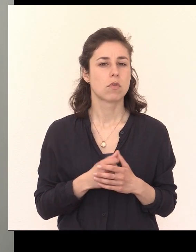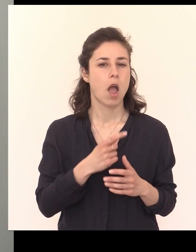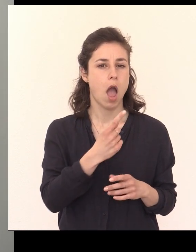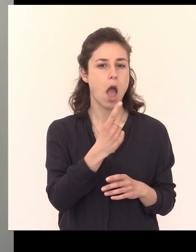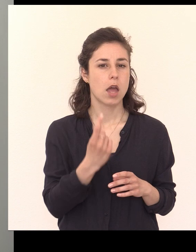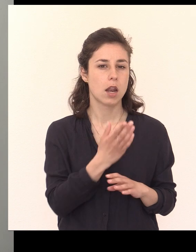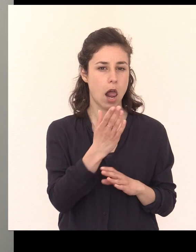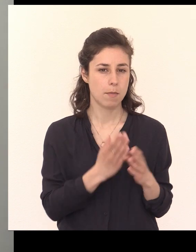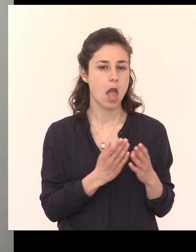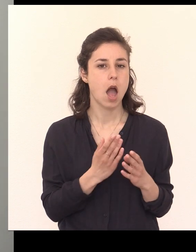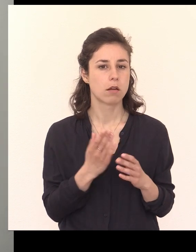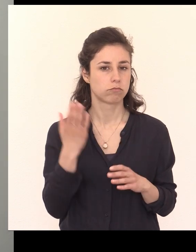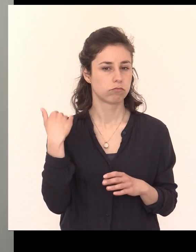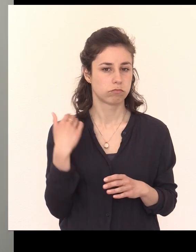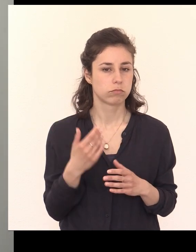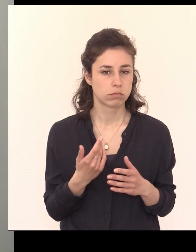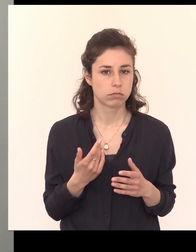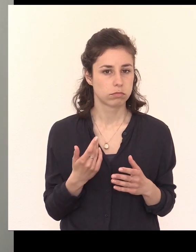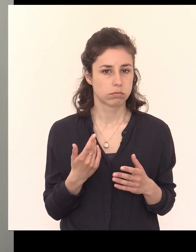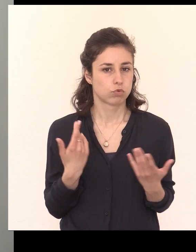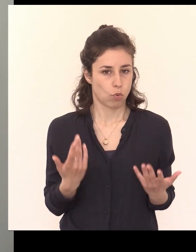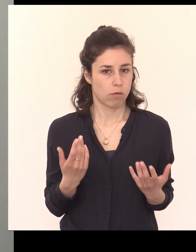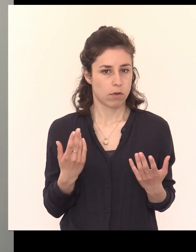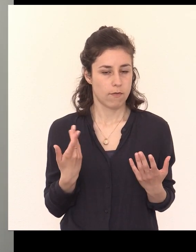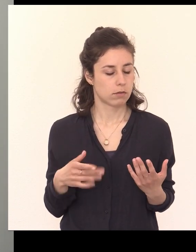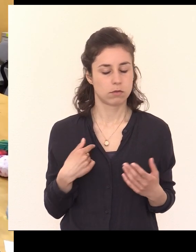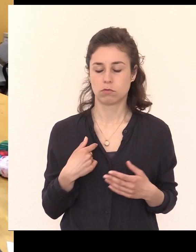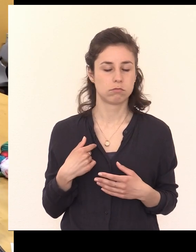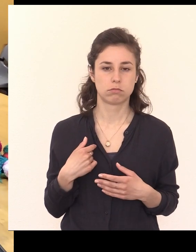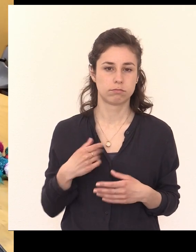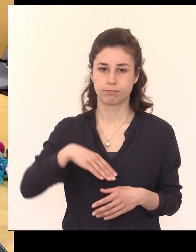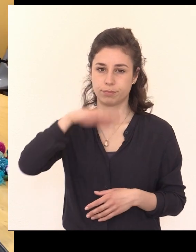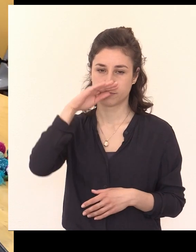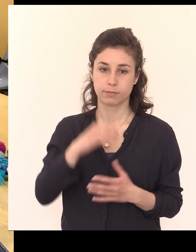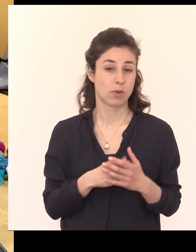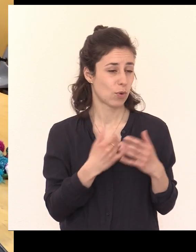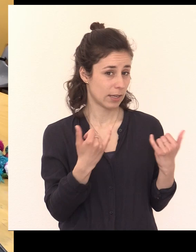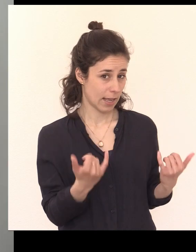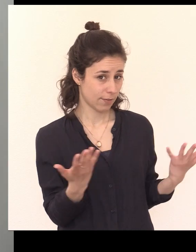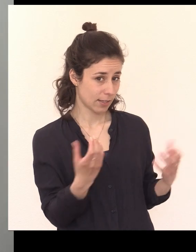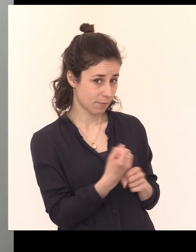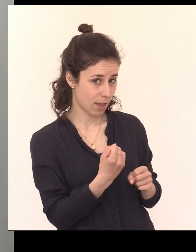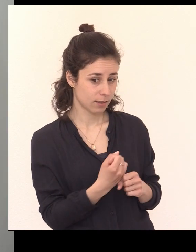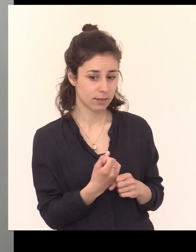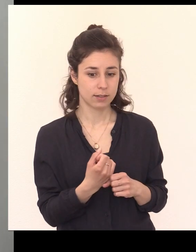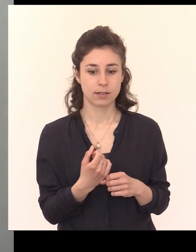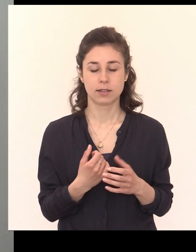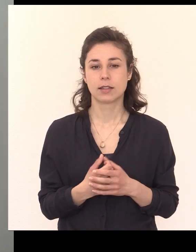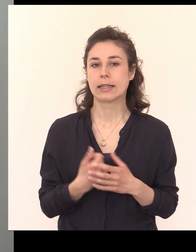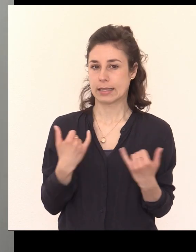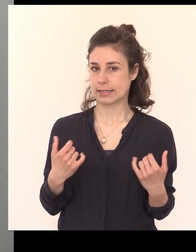1,5 Jahren oder so. Und ich, ich hatte keinen Bock mehr. Und was machst du jetzt? Kleiner